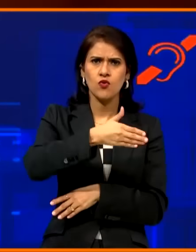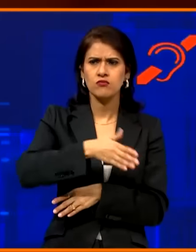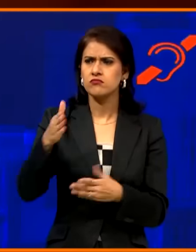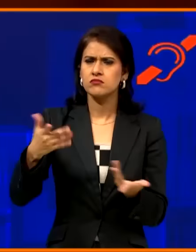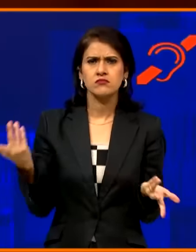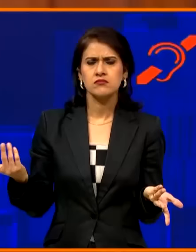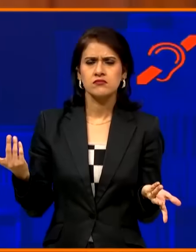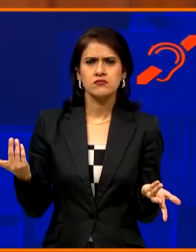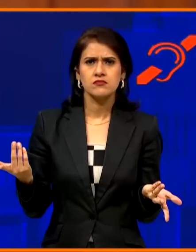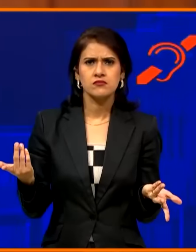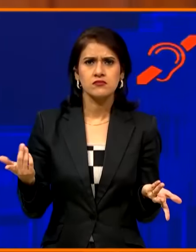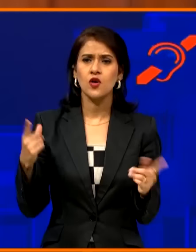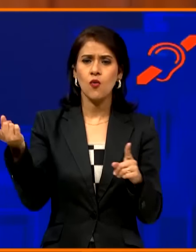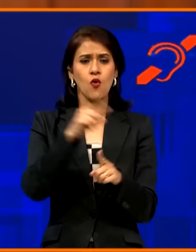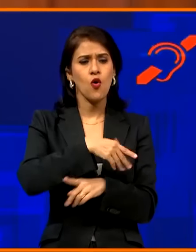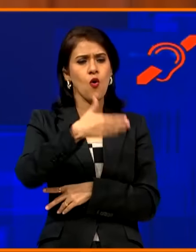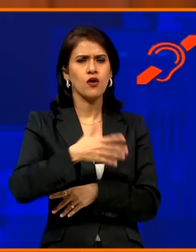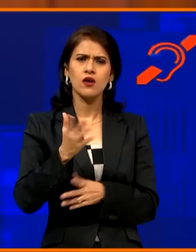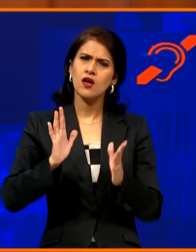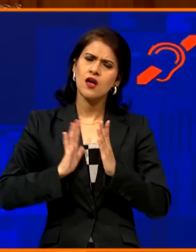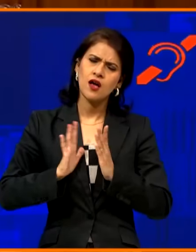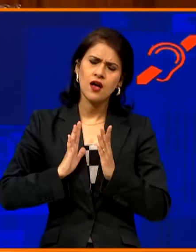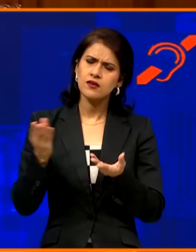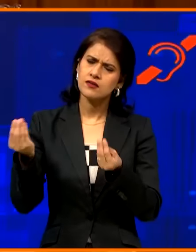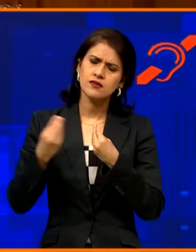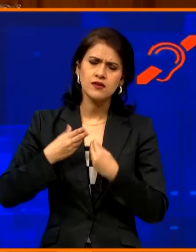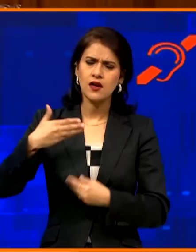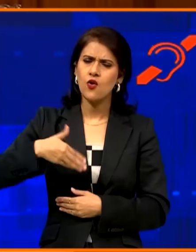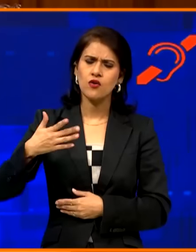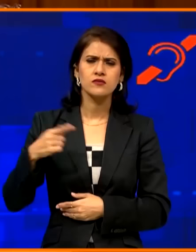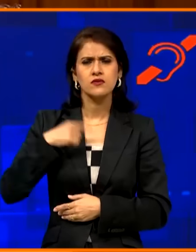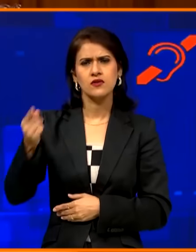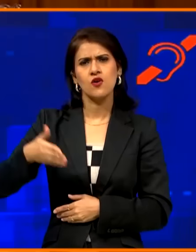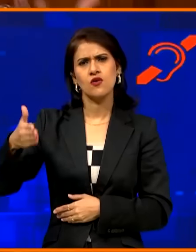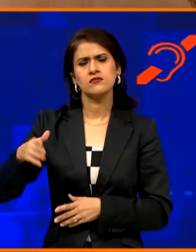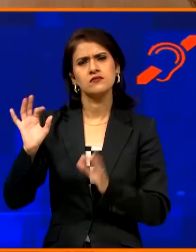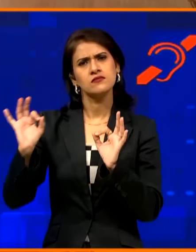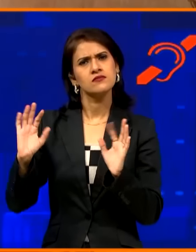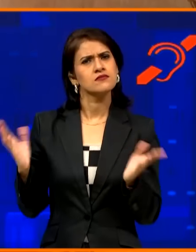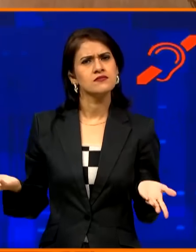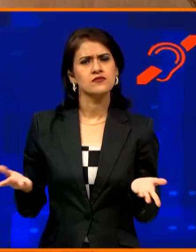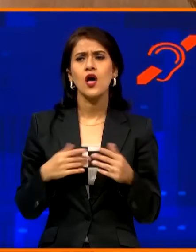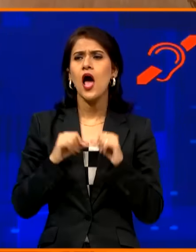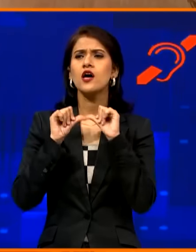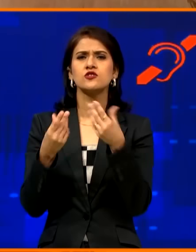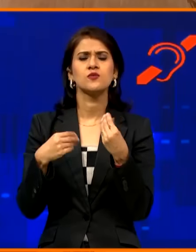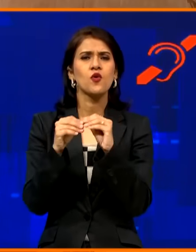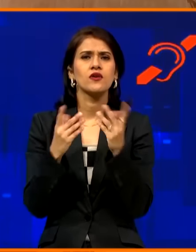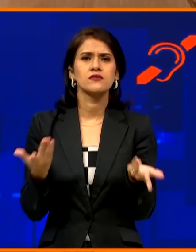ज्यादा तो नहीं कह सकता वो आपसे कहेंगे आपको मुबारक हो ऐसी बात ठीक है और क्या और क्या